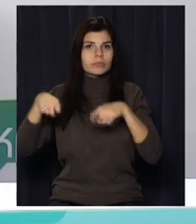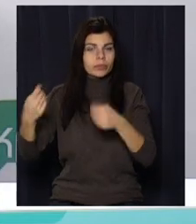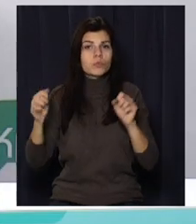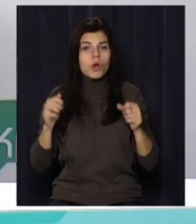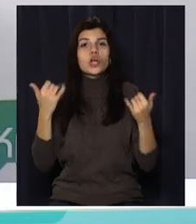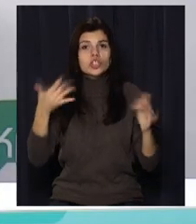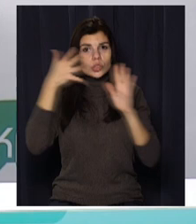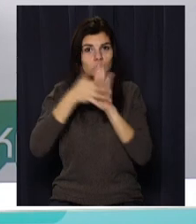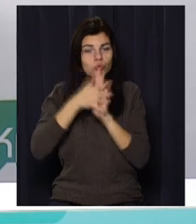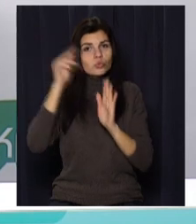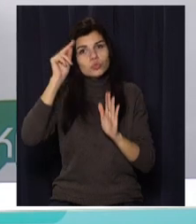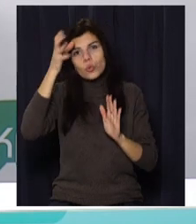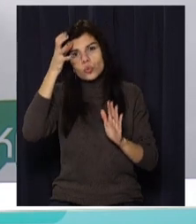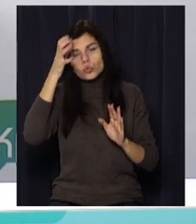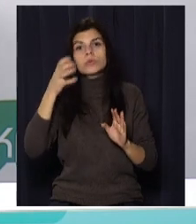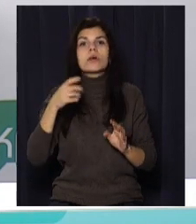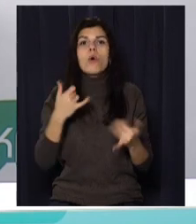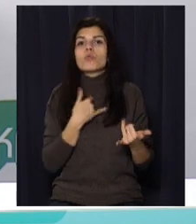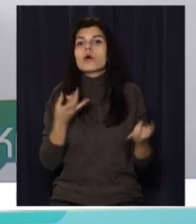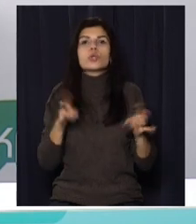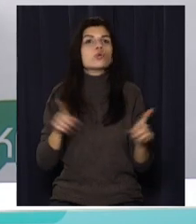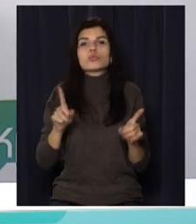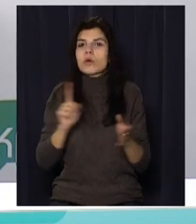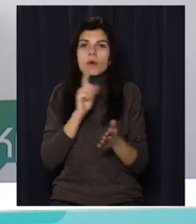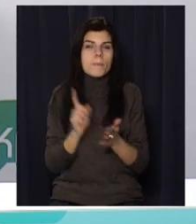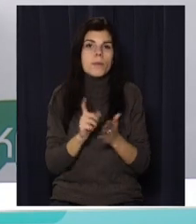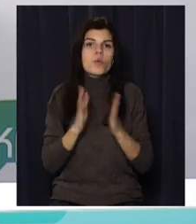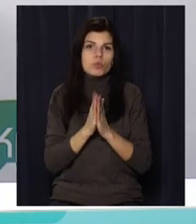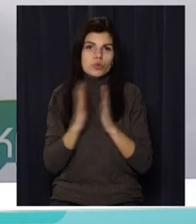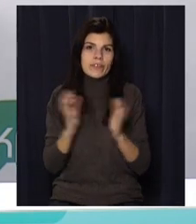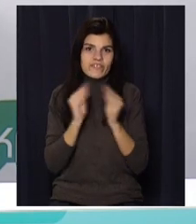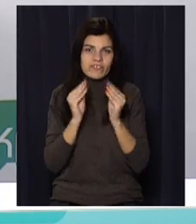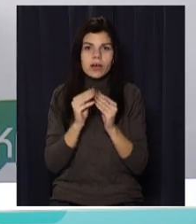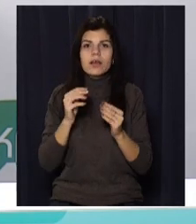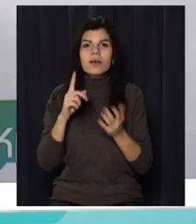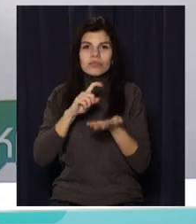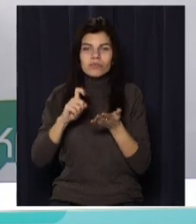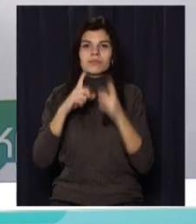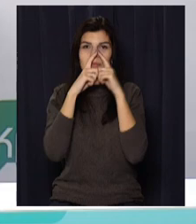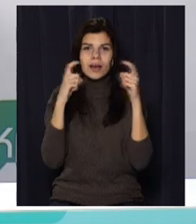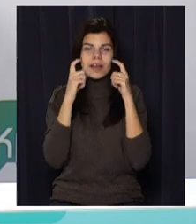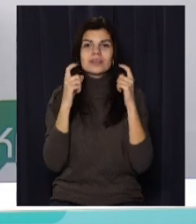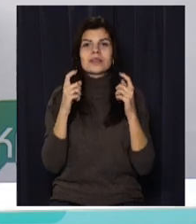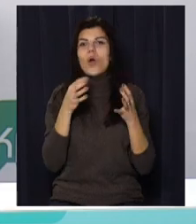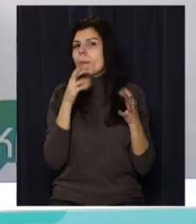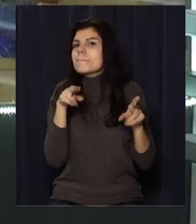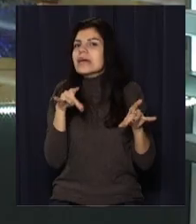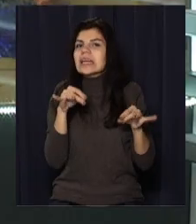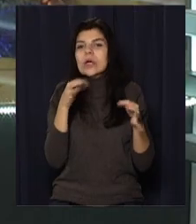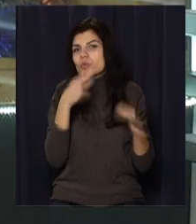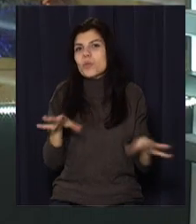залишаються обов'язкові заходи профілактики, які ефективні при будь-якому штамі коронавірусної